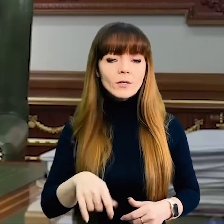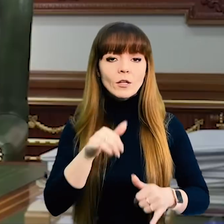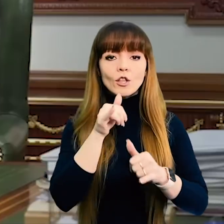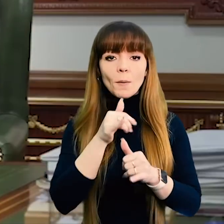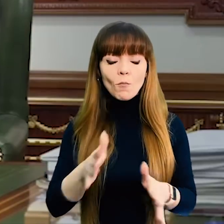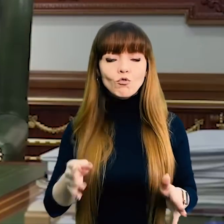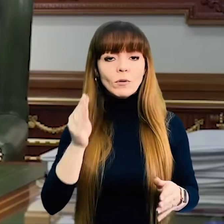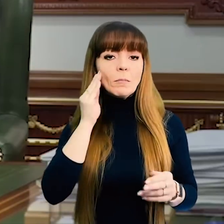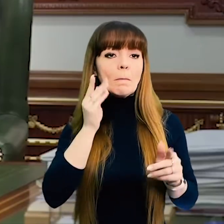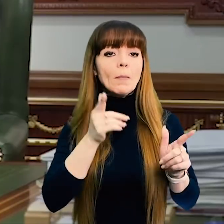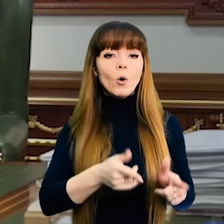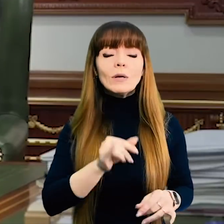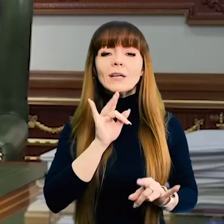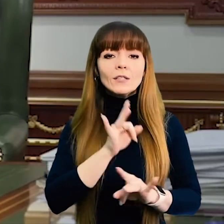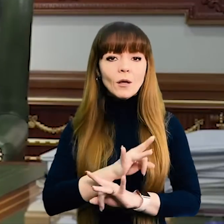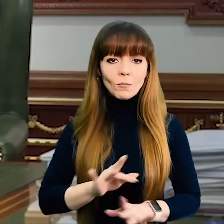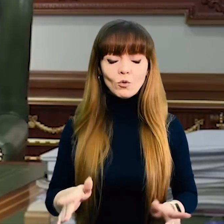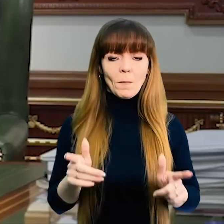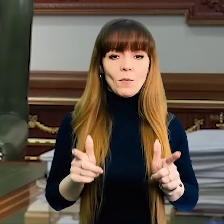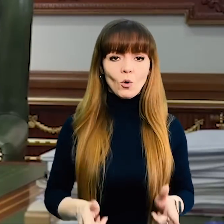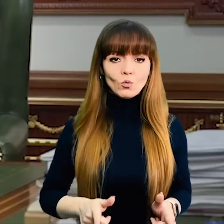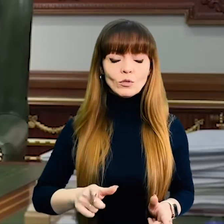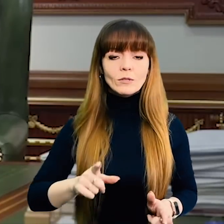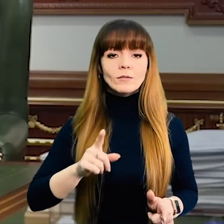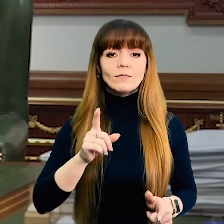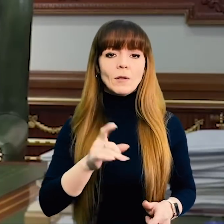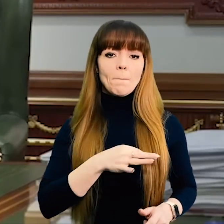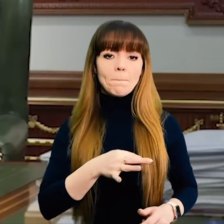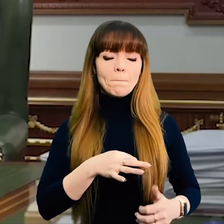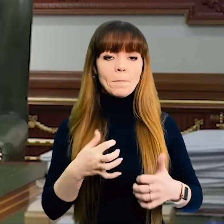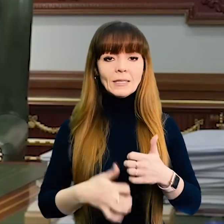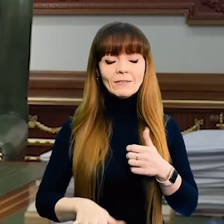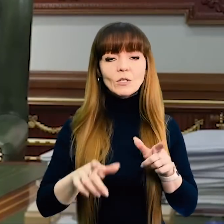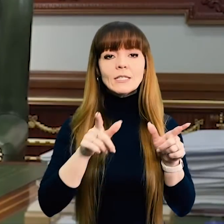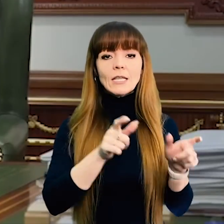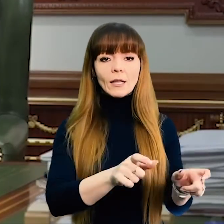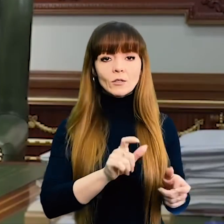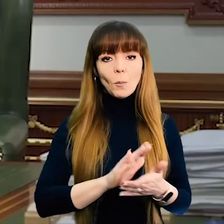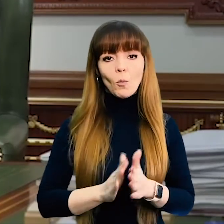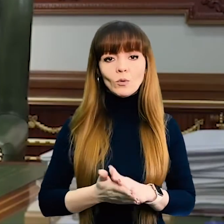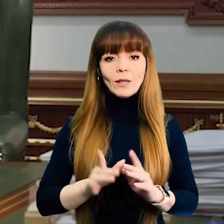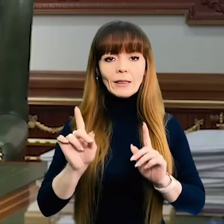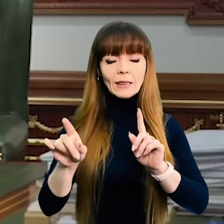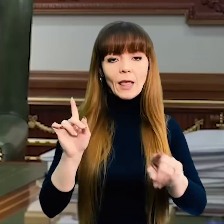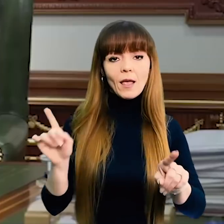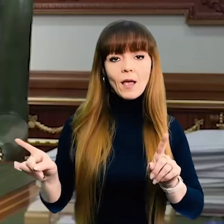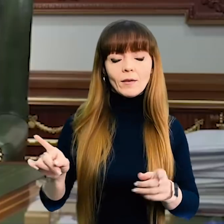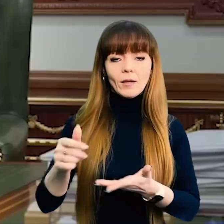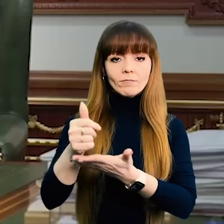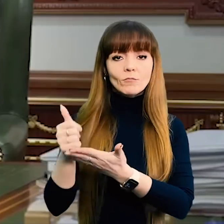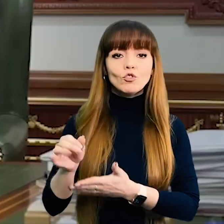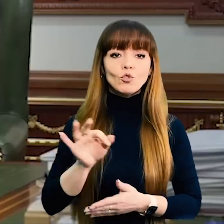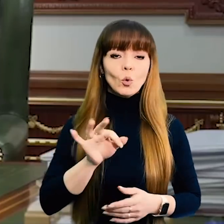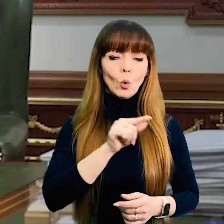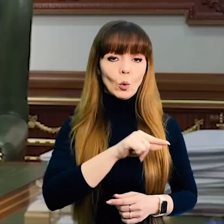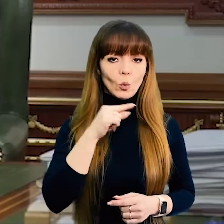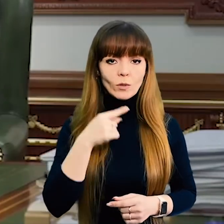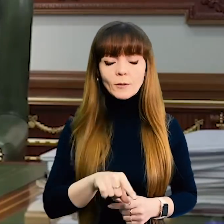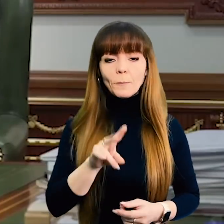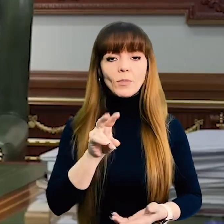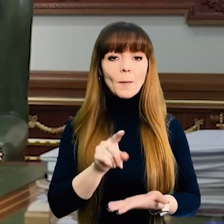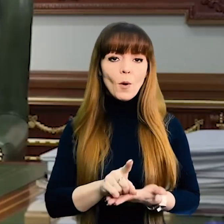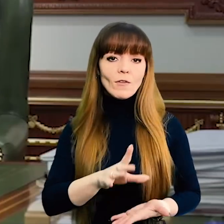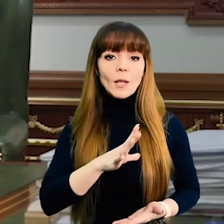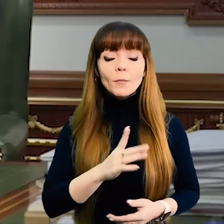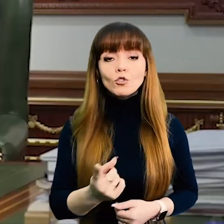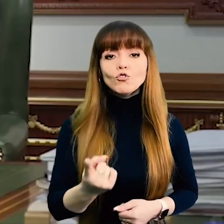світу. Україна не може погодитись і не буде погоджуватись з пасивною санкційною позицією деяких суб'єктів щодо